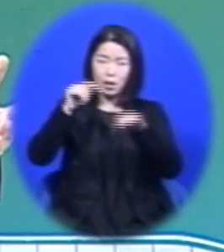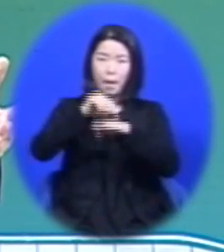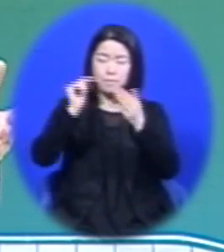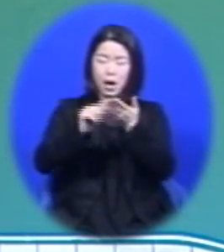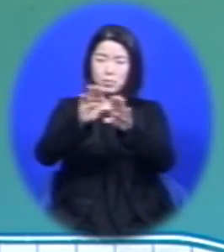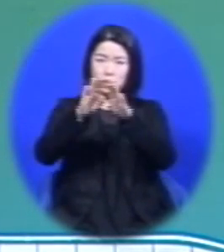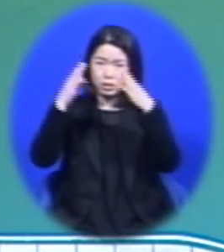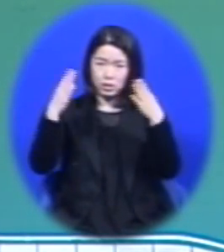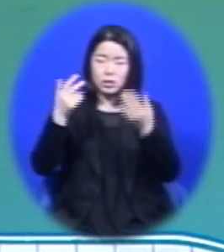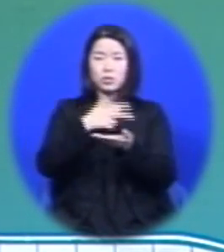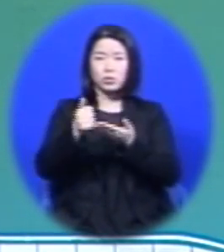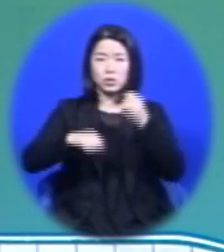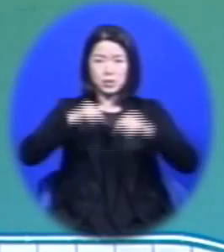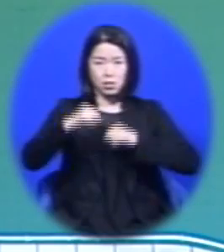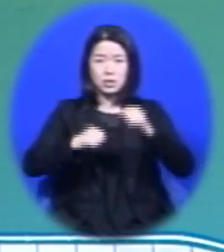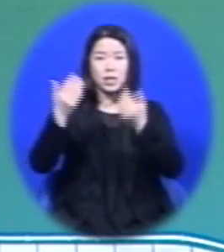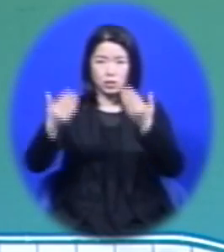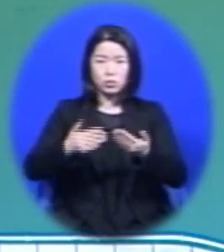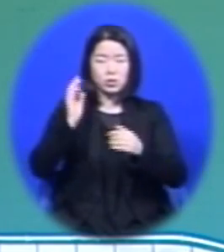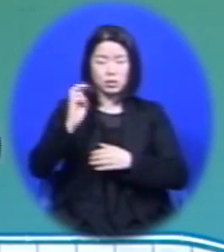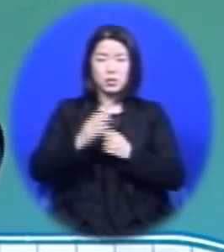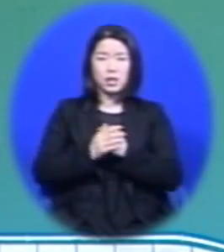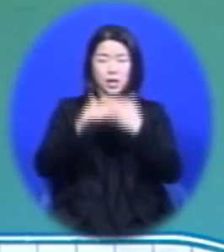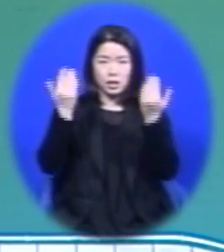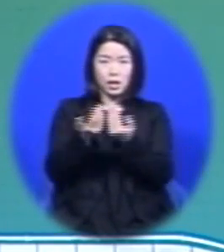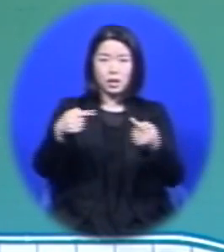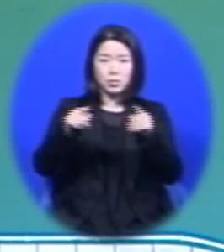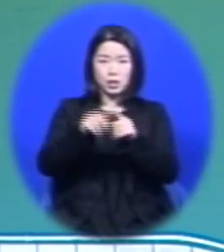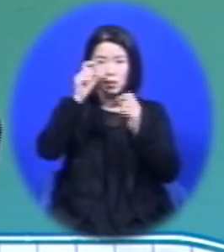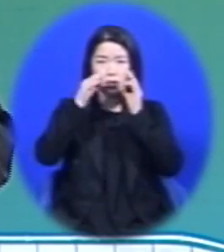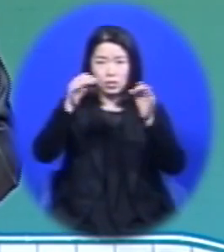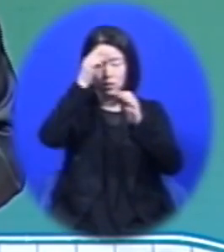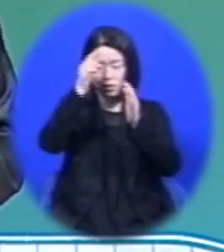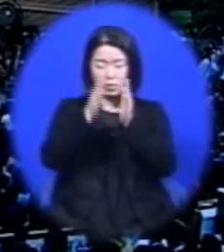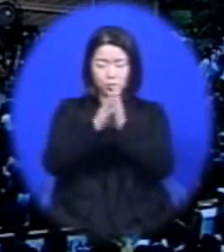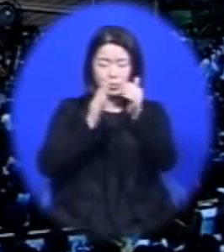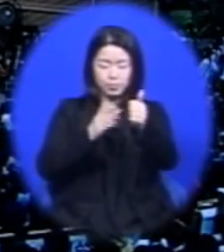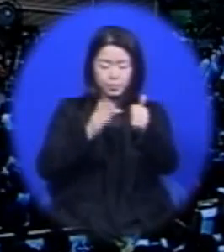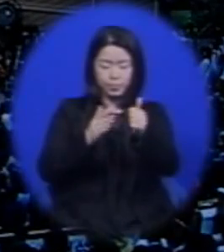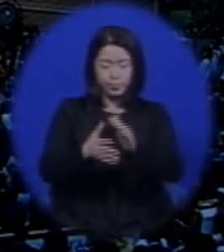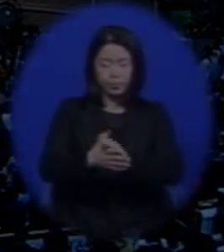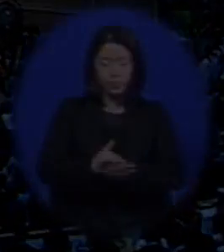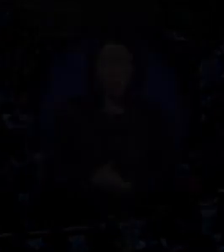여시면 주님이 역사하실 것입니다. 이 시간에 우리 다 같이 통성으로 기도하겠습니다. 은혜와 사랑이 충만하신 아버지 하나님,